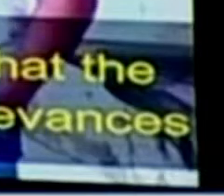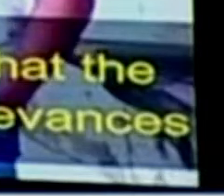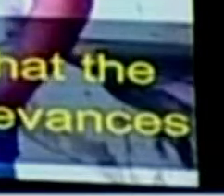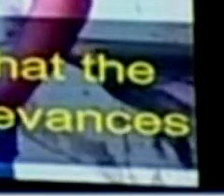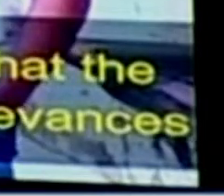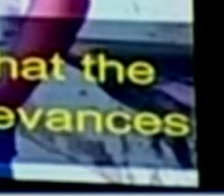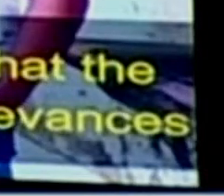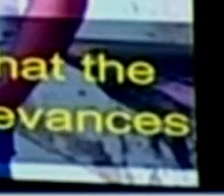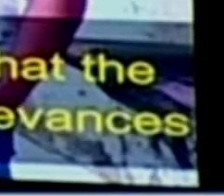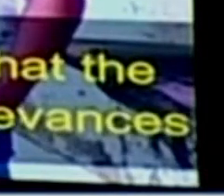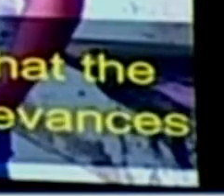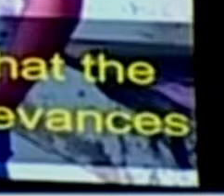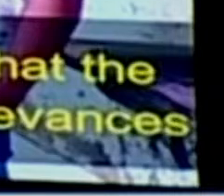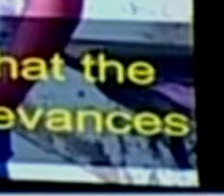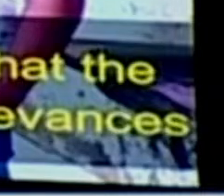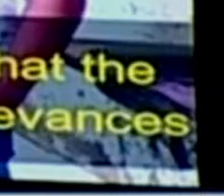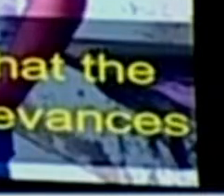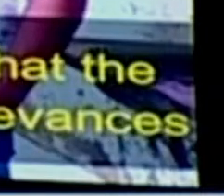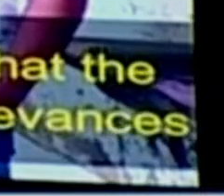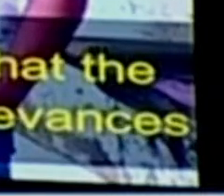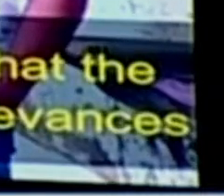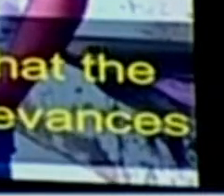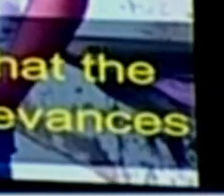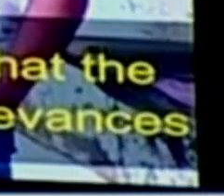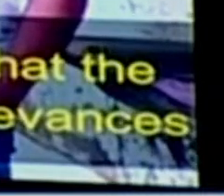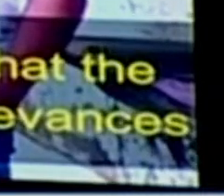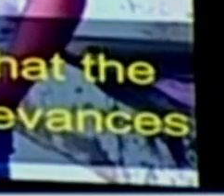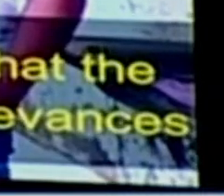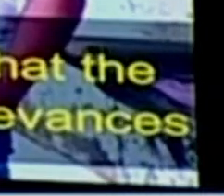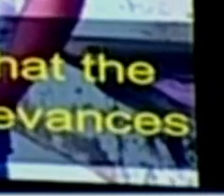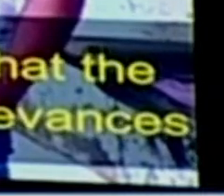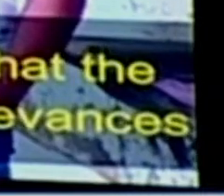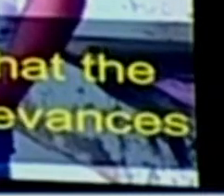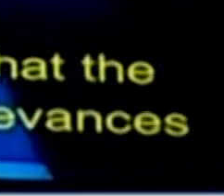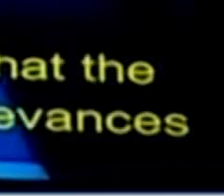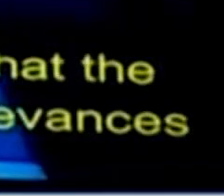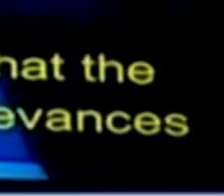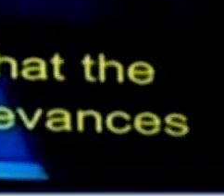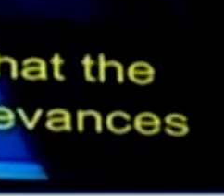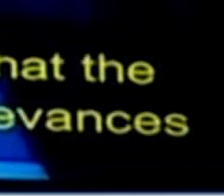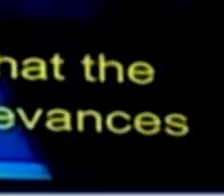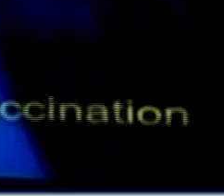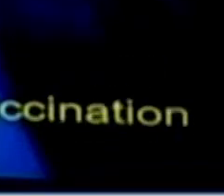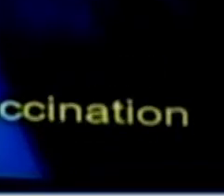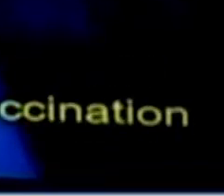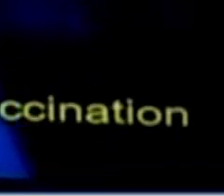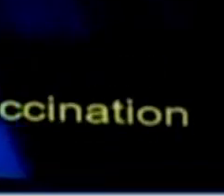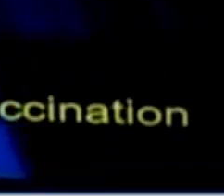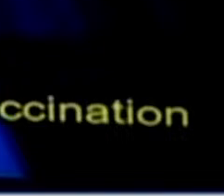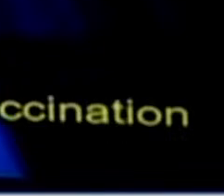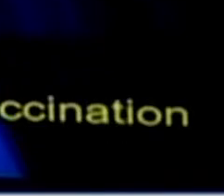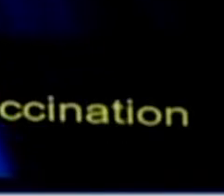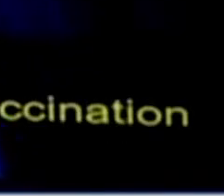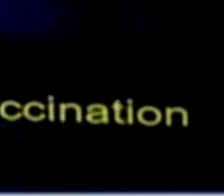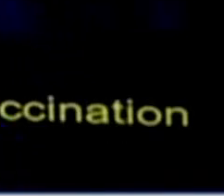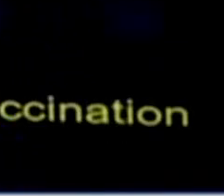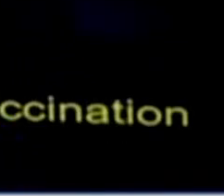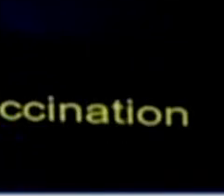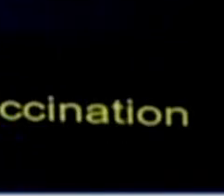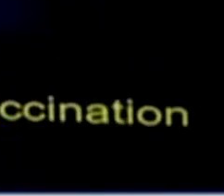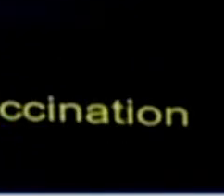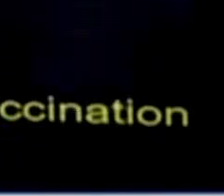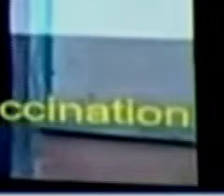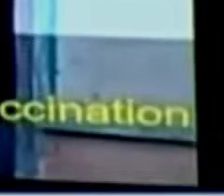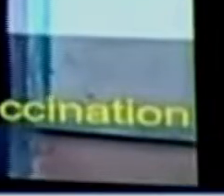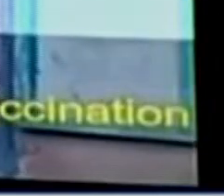chumirite gutariria sarira bokurukira tarimi bang'ombe sheria ntereu ni kwithira bamwe barimi ng'ombe ciao